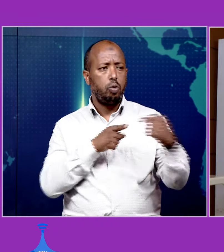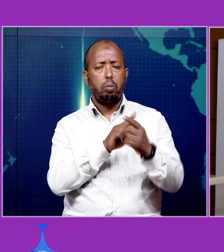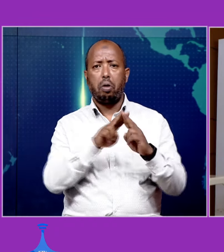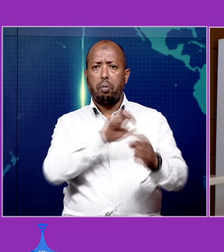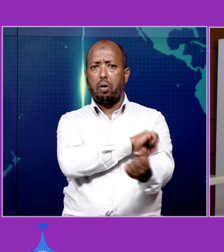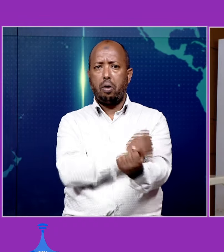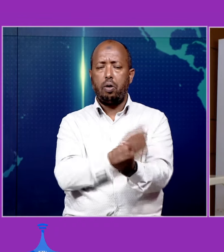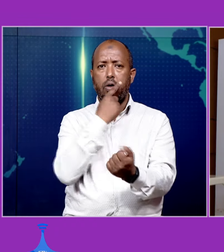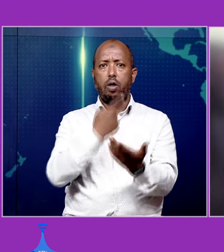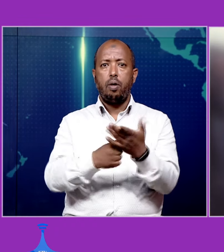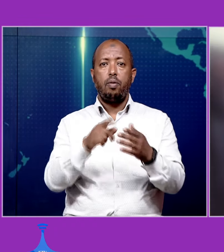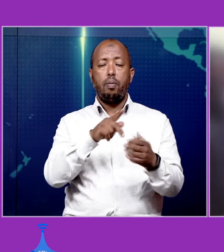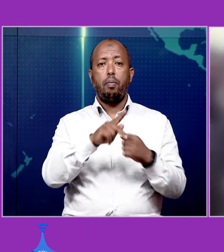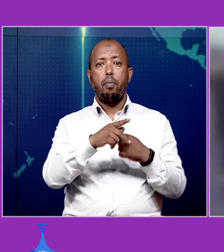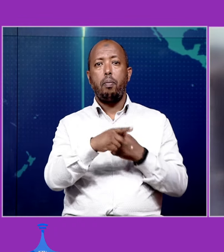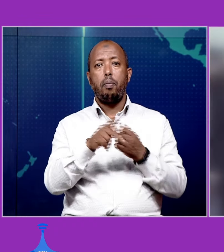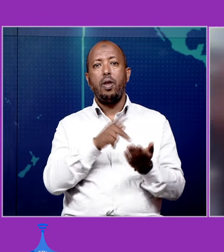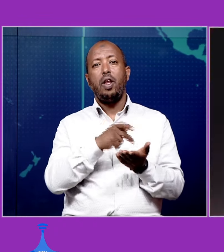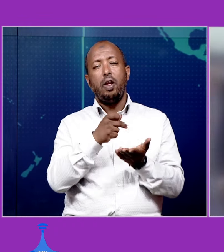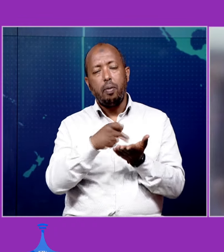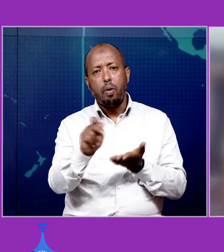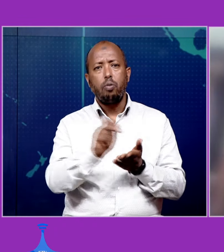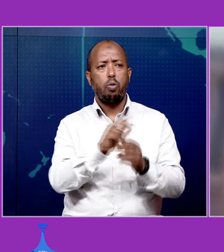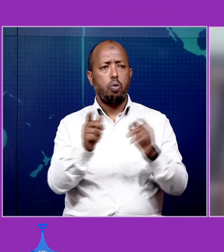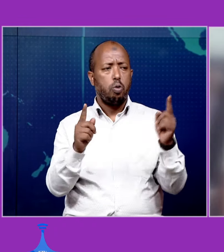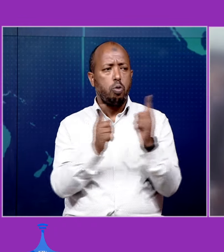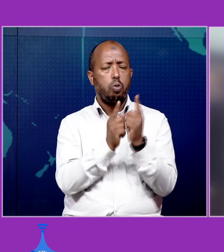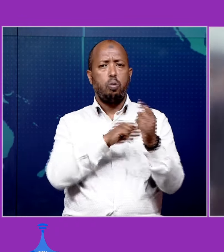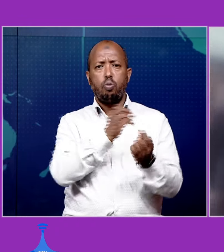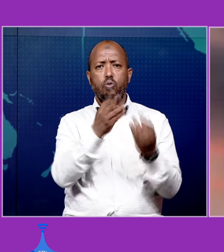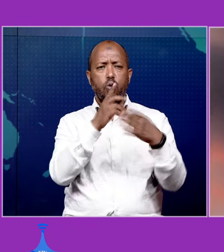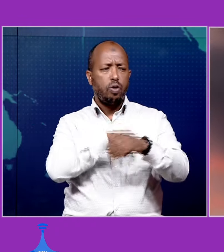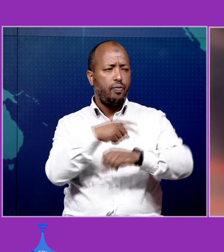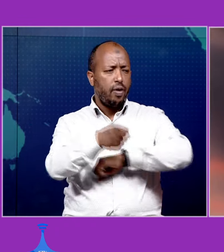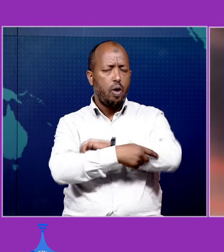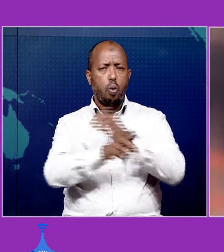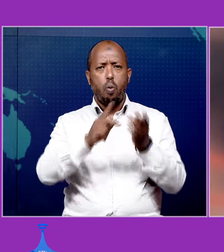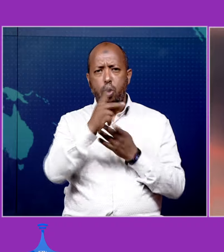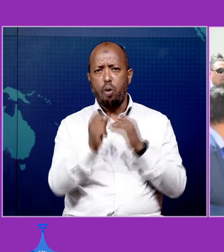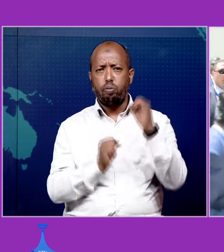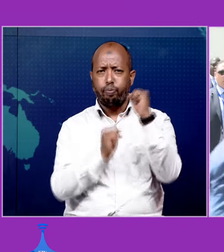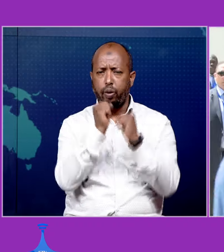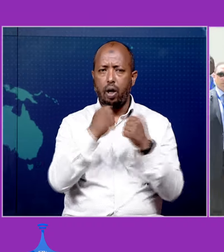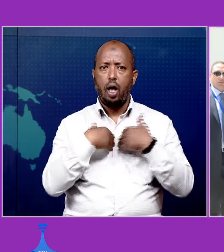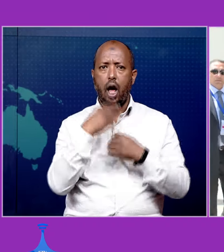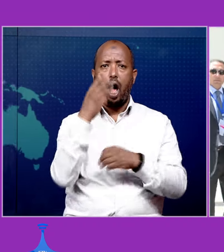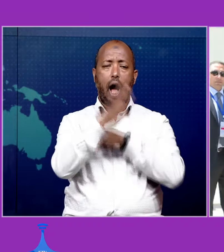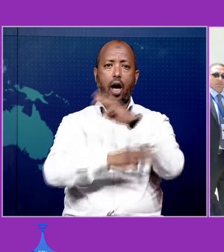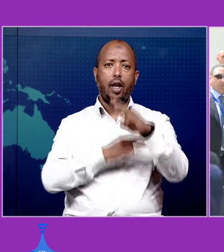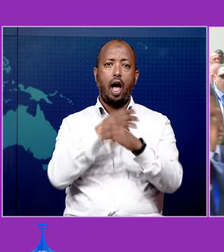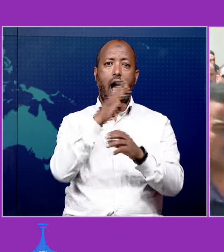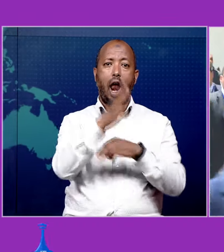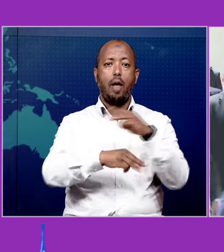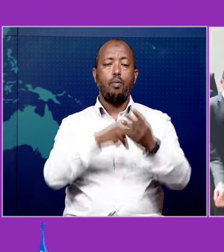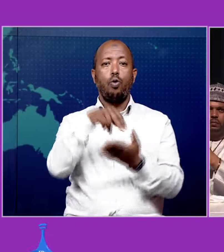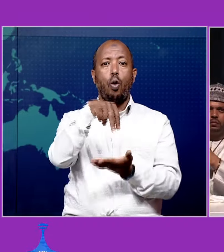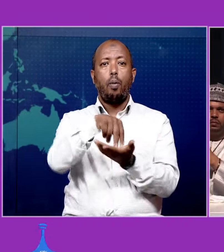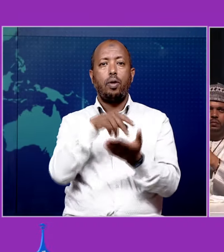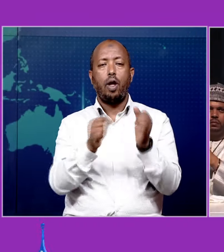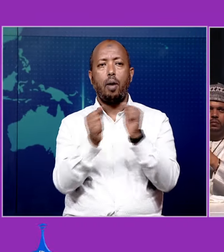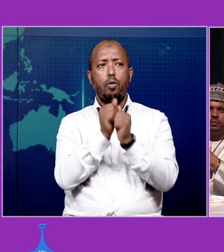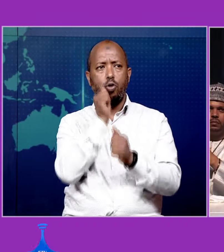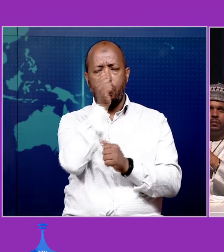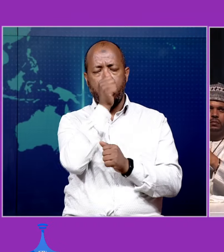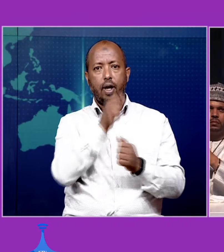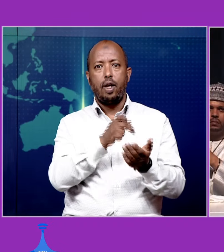ልምዷን በፈተናዎቿ ወቅት ብሔራዊ ጥቅሟን ለማስከበር ስትጠቀምበት ቆይታለች። ሀገራት ከዓለም አቀፍ ተቋማት ጋር በትብብር ለመስራት